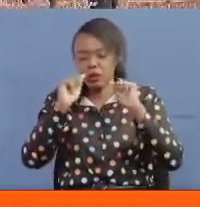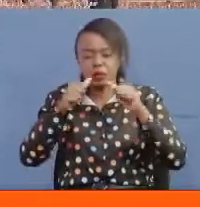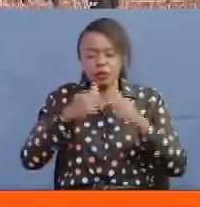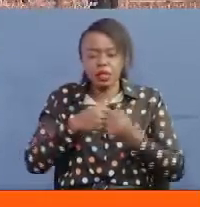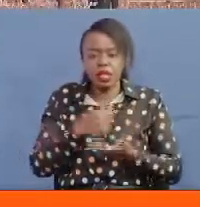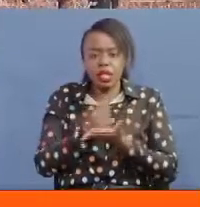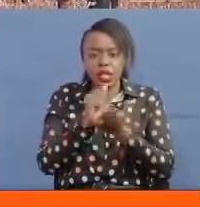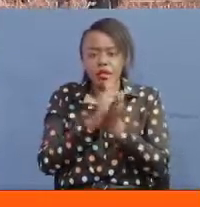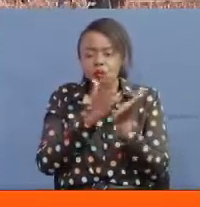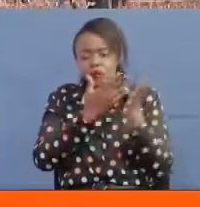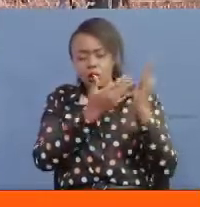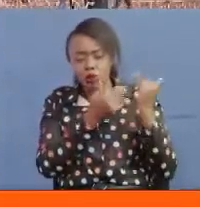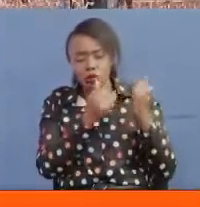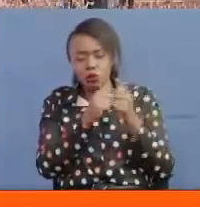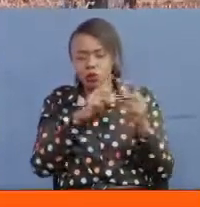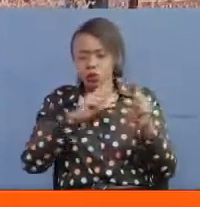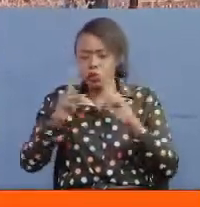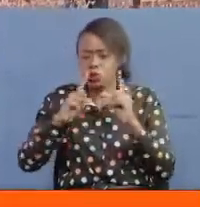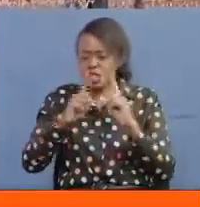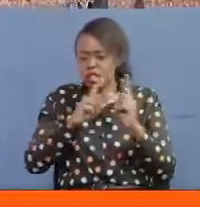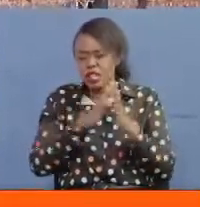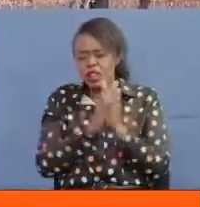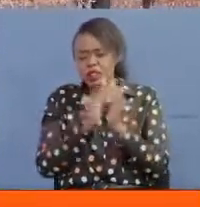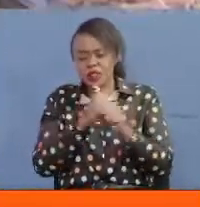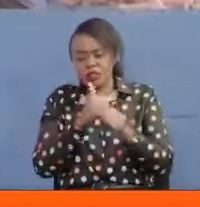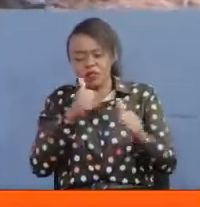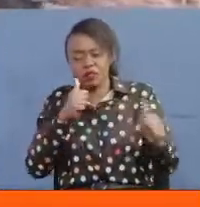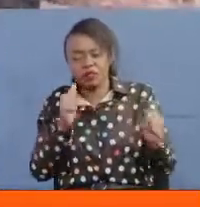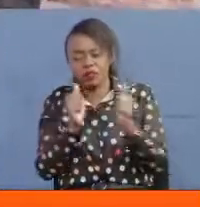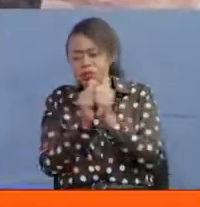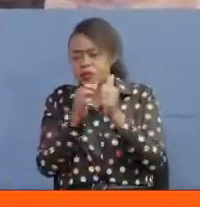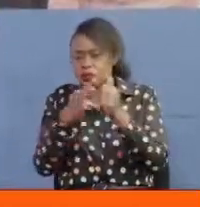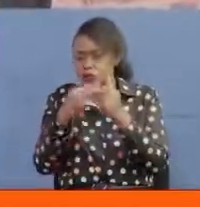wafugaji wanaotegemea mifugo kusafiri umbali wa zaidi ya kilomita 10 kuwatafutia